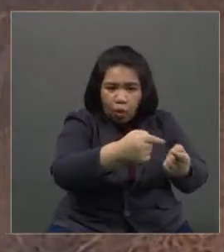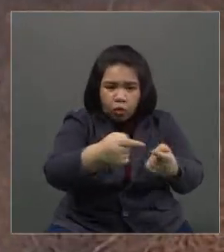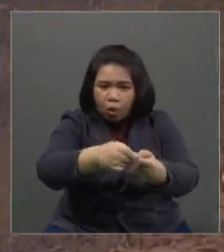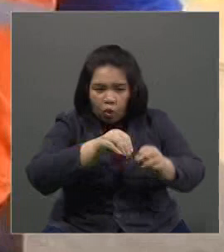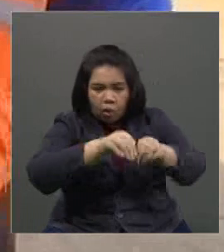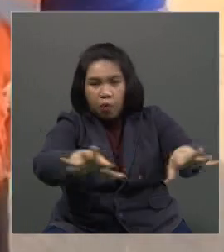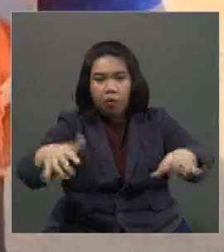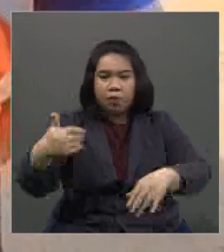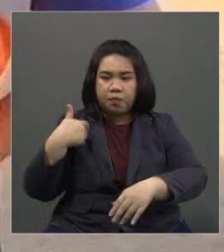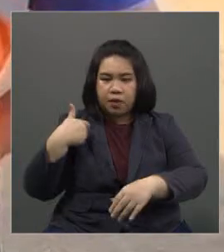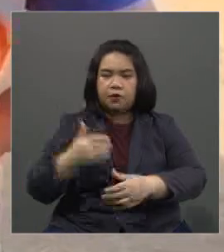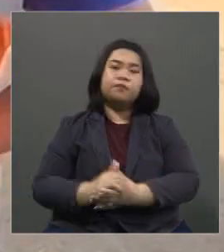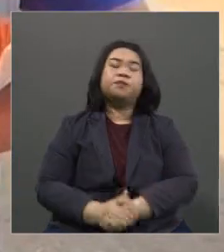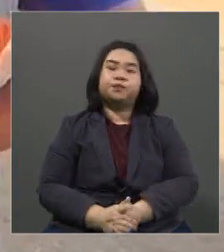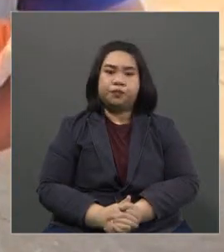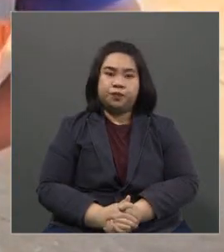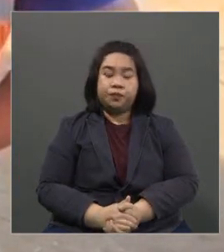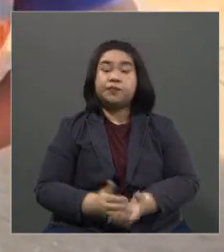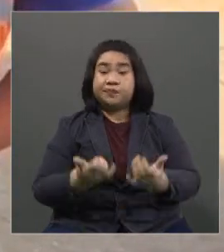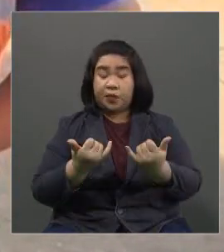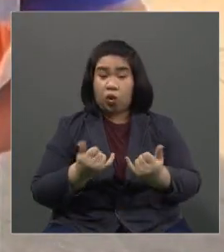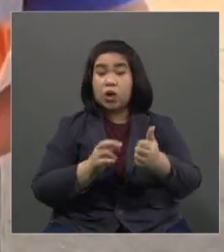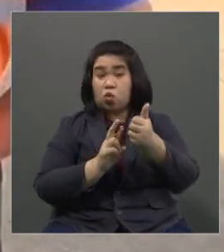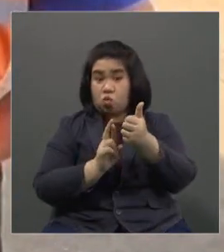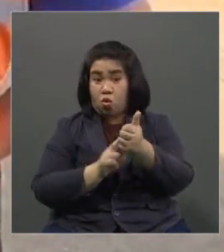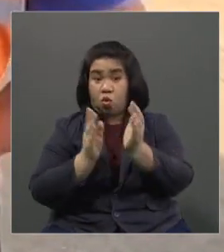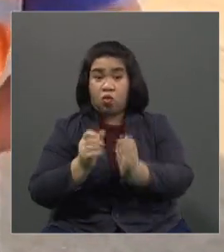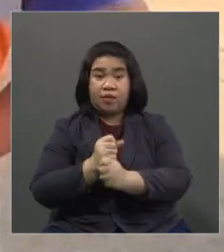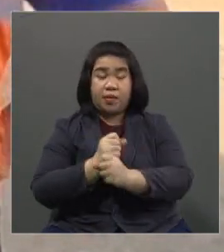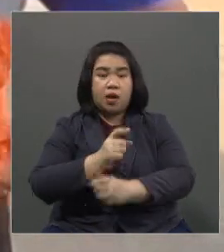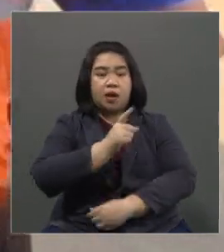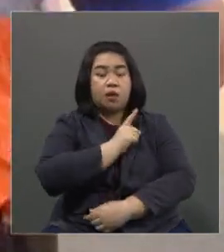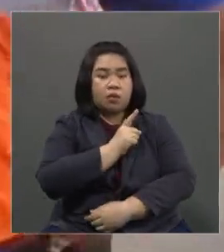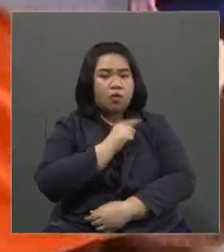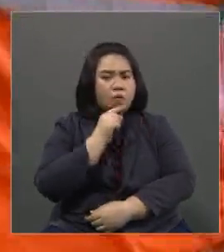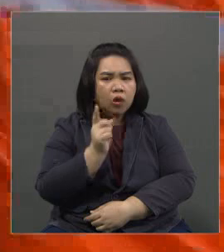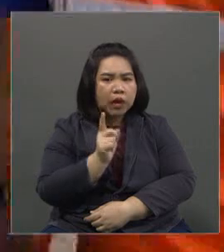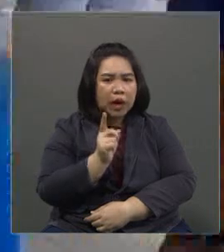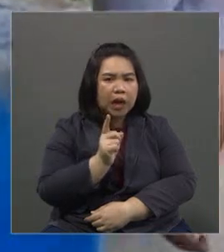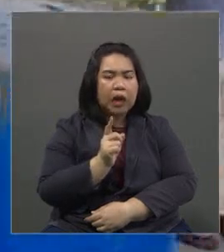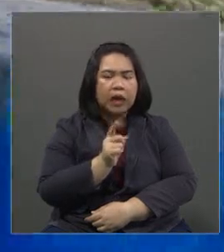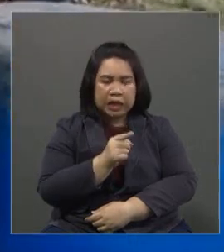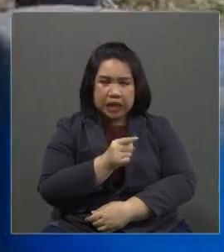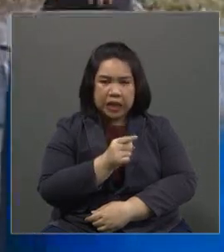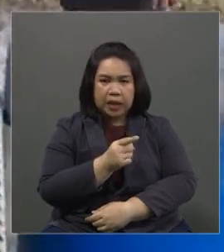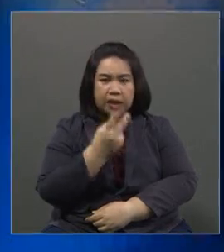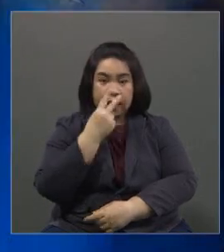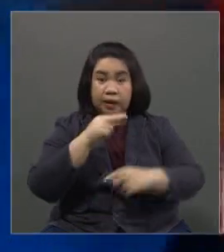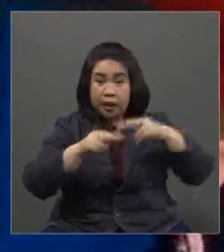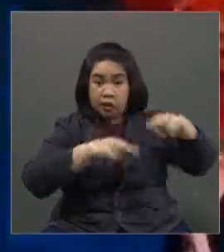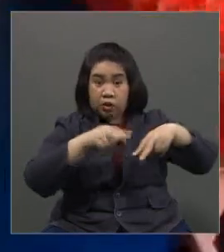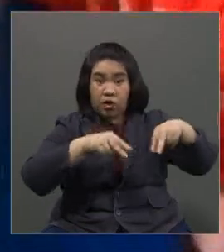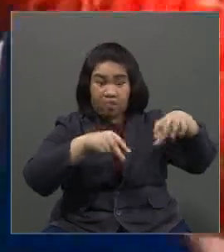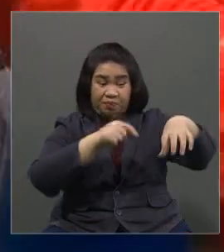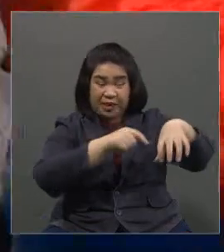มากยิ่งขึ้นนะคะครับซึ่งนายสุนทรรองอธิบดีกรมโรงงานอุตสาหกรรมก็บอกต่อไปนะครับว่าจากการตรวจสอบบริเวณ